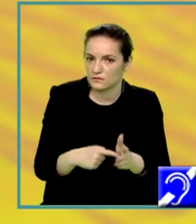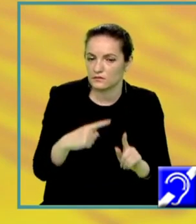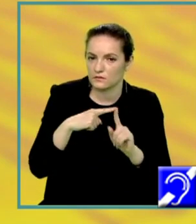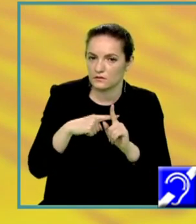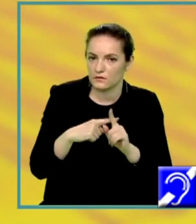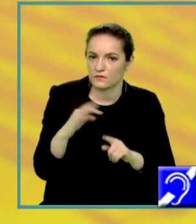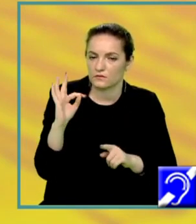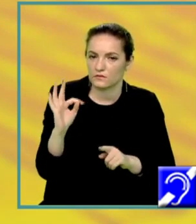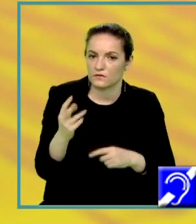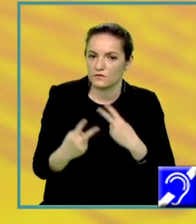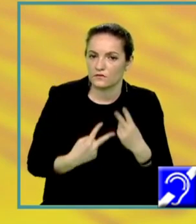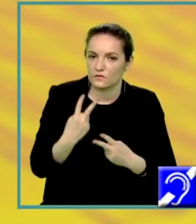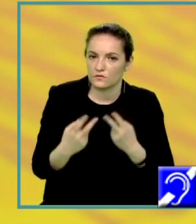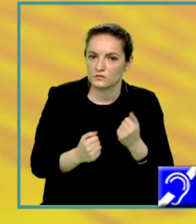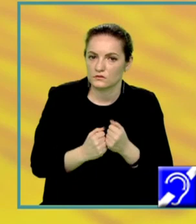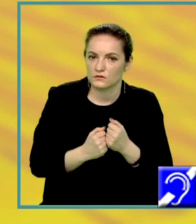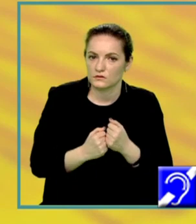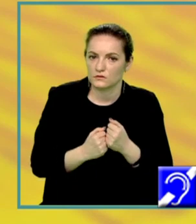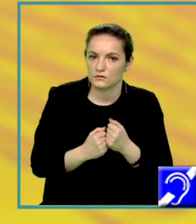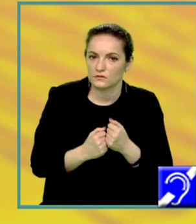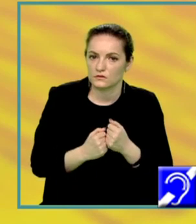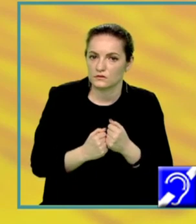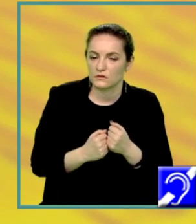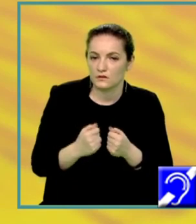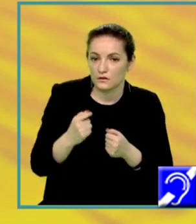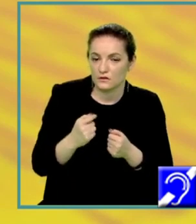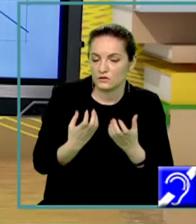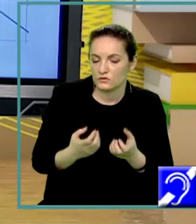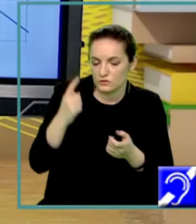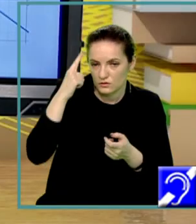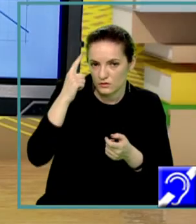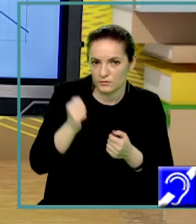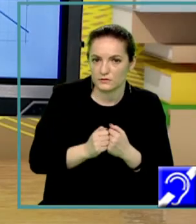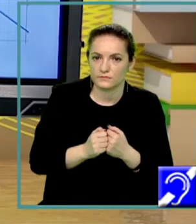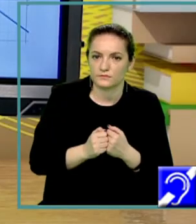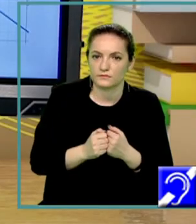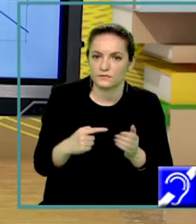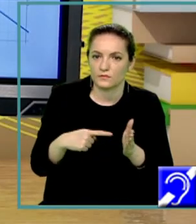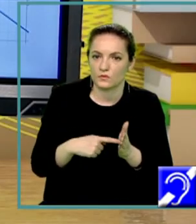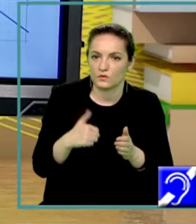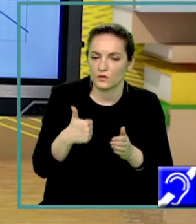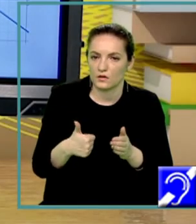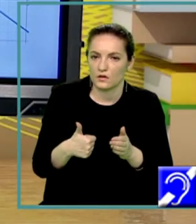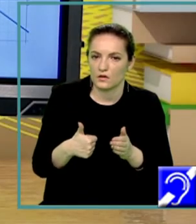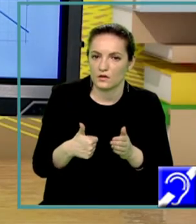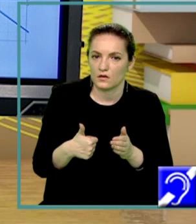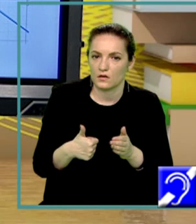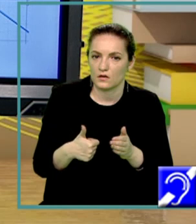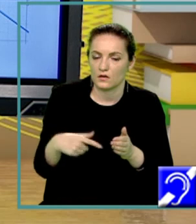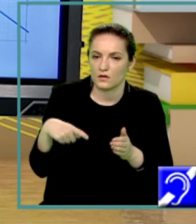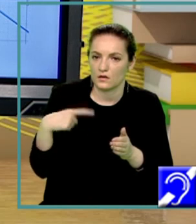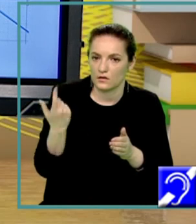folosindu-ne de ipoteză, și anume că punctul A mare se află